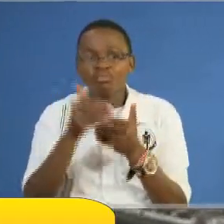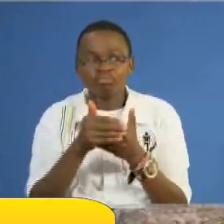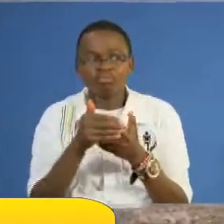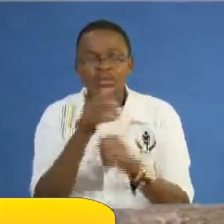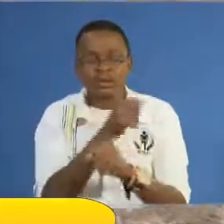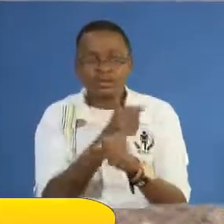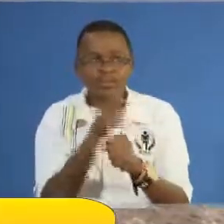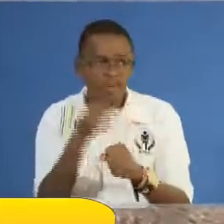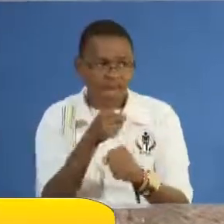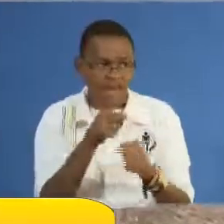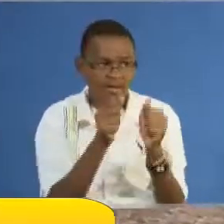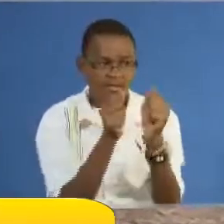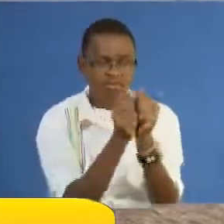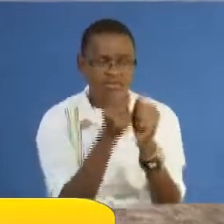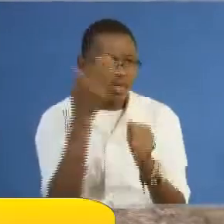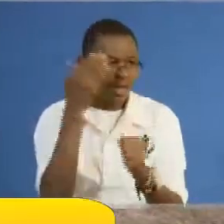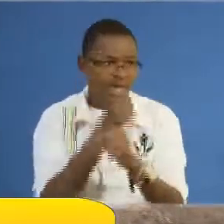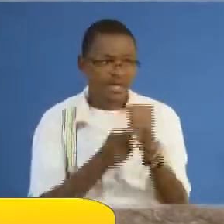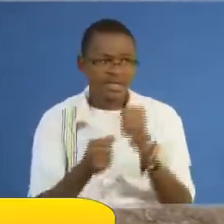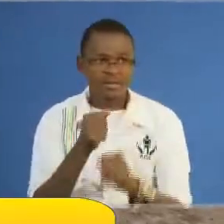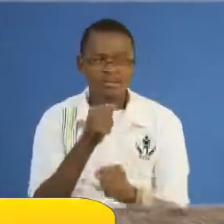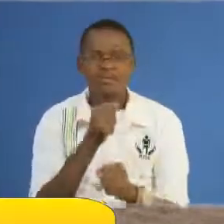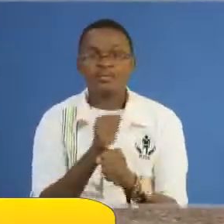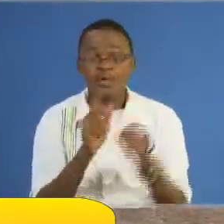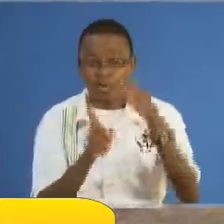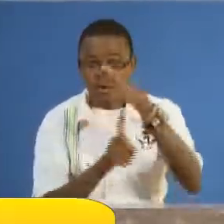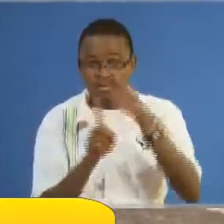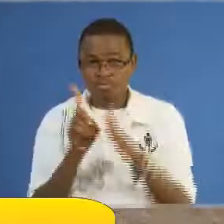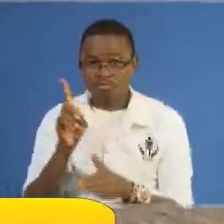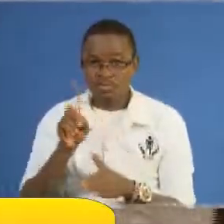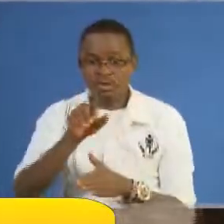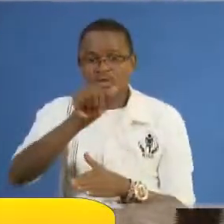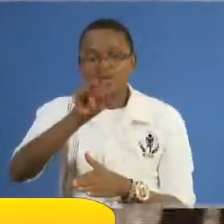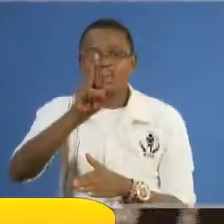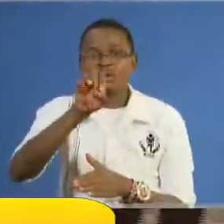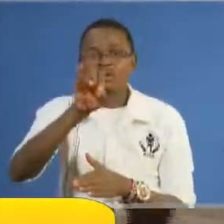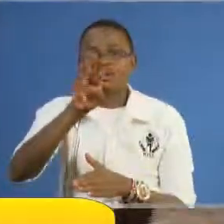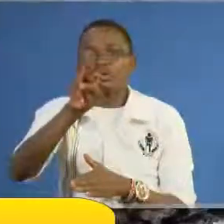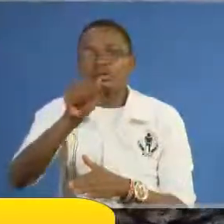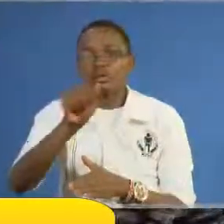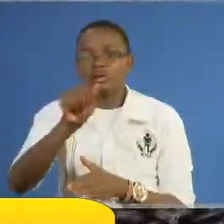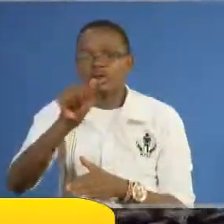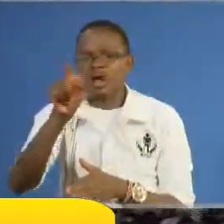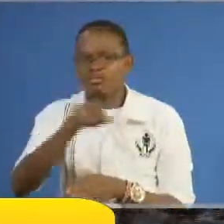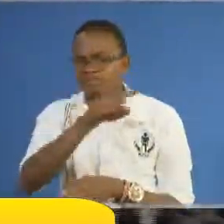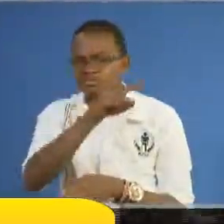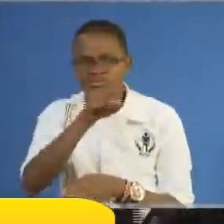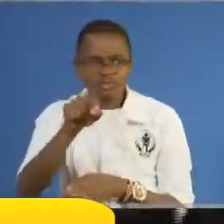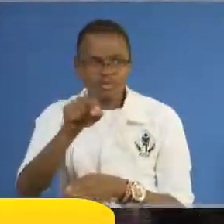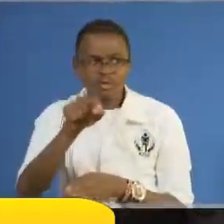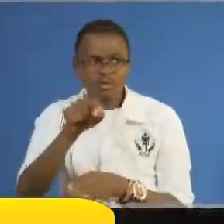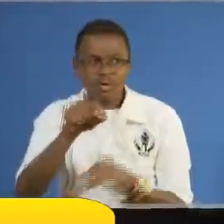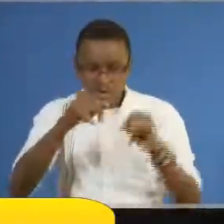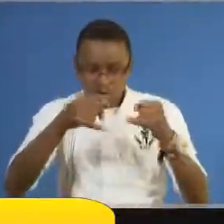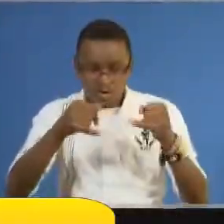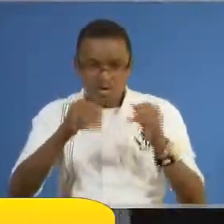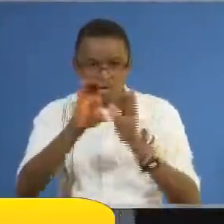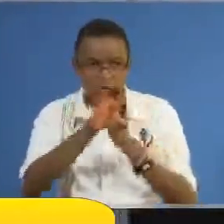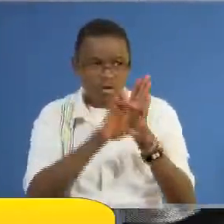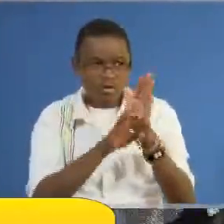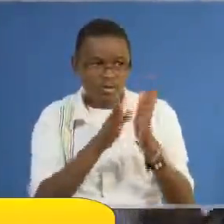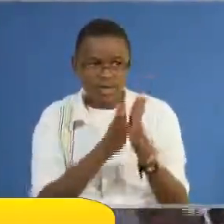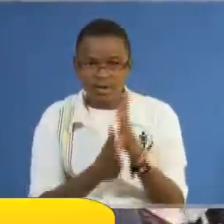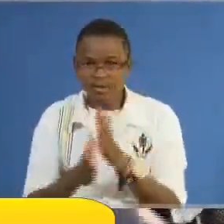Mnamo mwezi wa Disemba mwaka uliopita, waziri wa elimu Amina Mohamed alifutilia mbali mtaala mpya